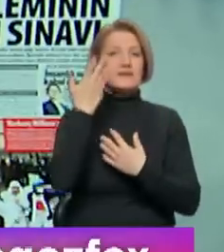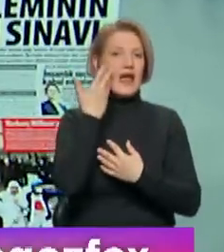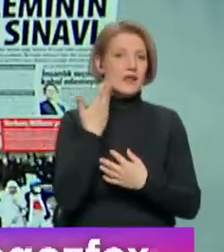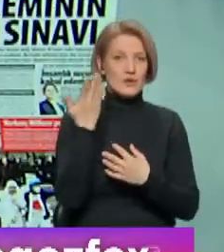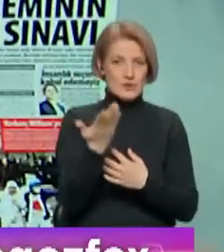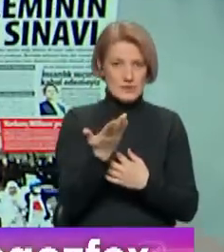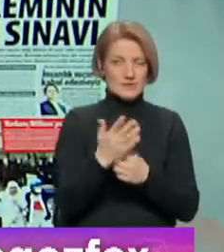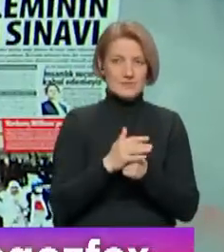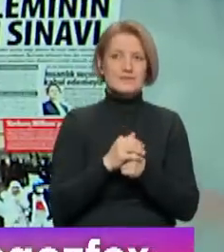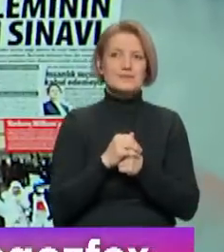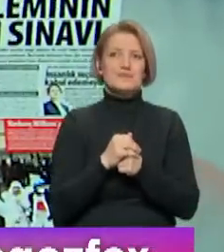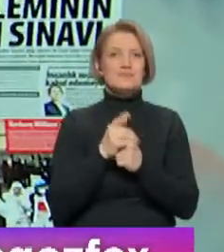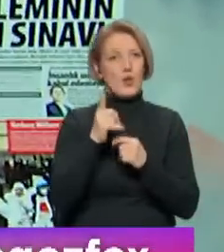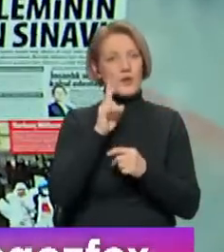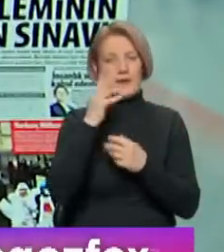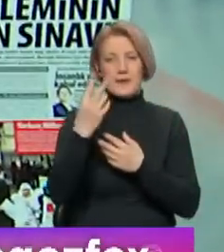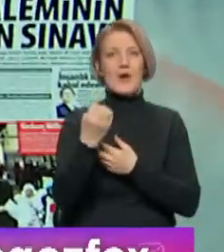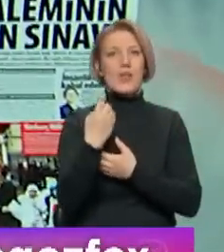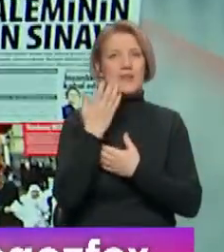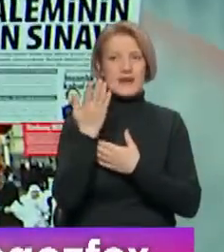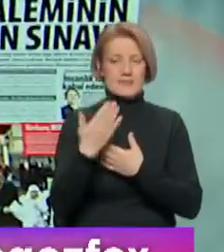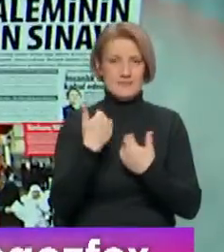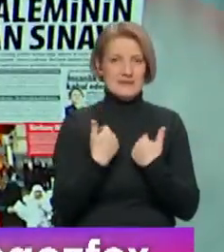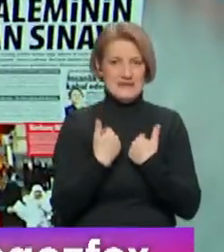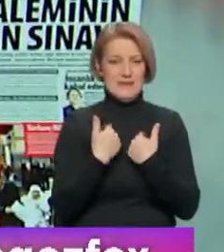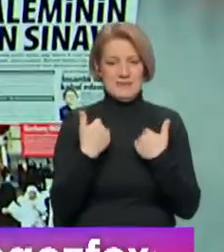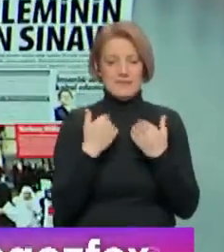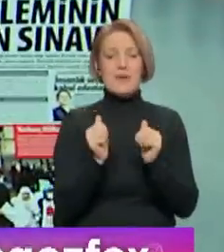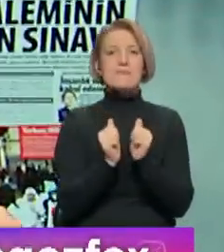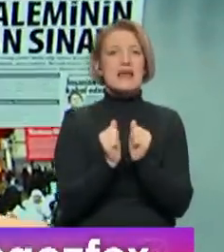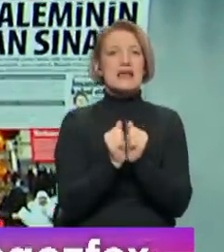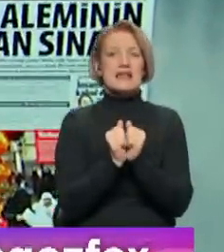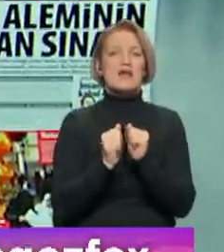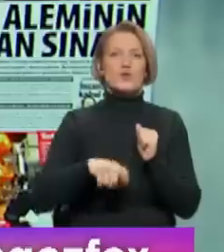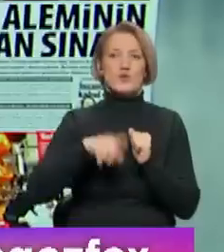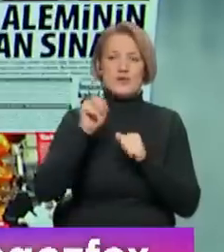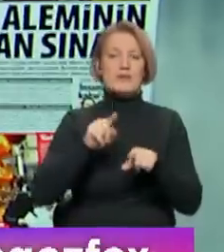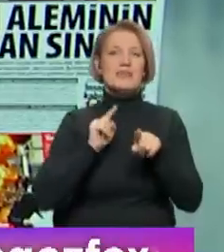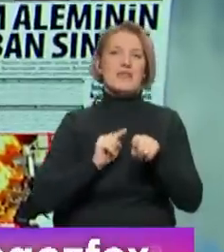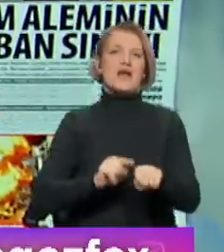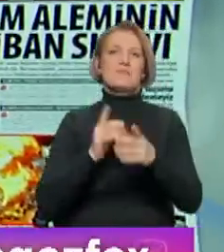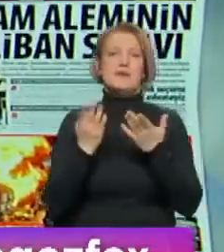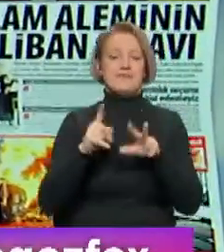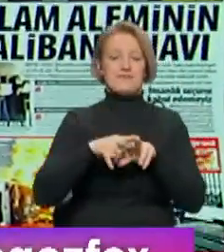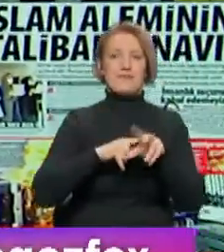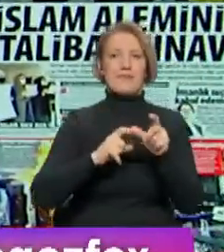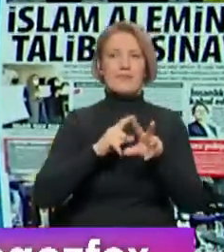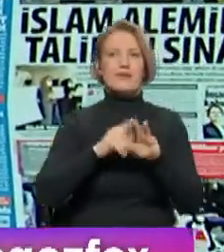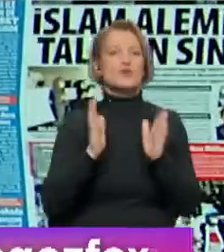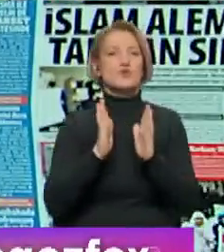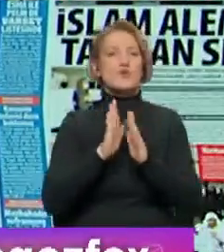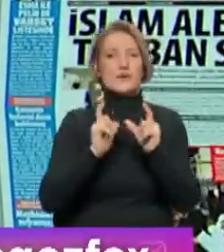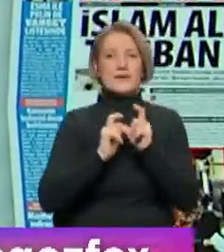ekran karşısındasınız Onu da gönderin ve bizi bizimle birlikte de gündemi takipte kalın Ayşe Hanım Ayşe Küçük